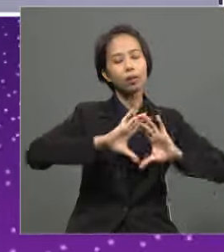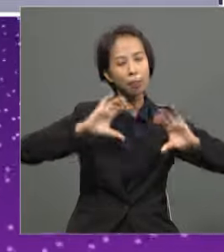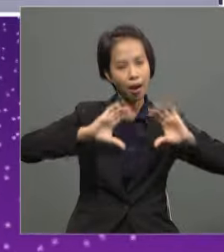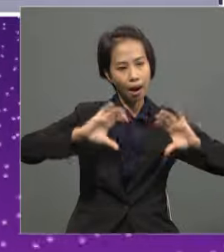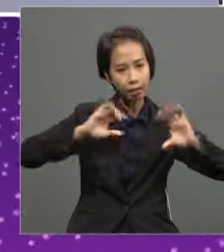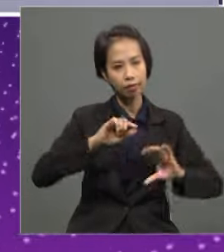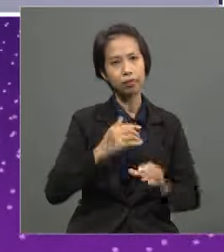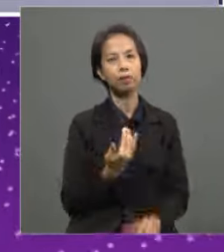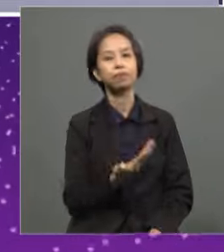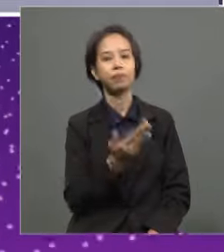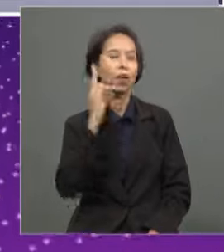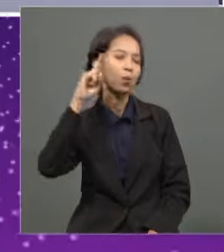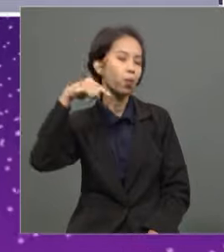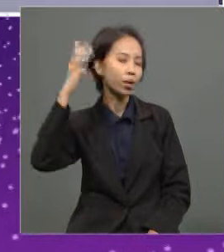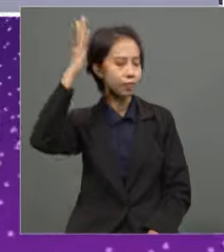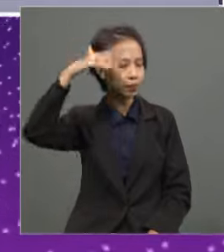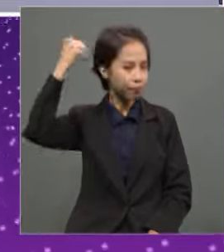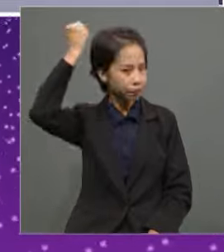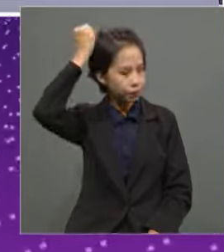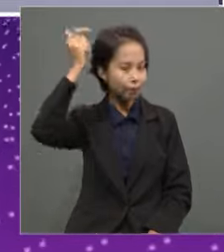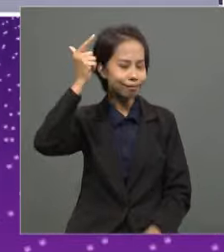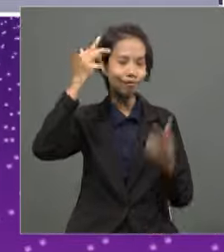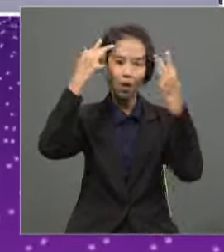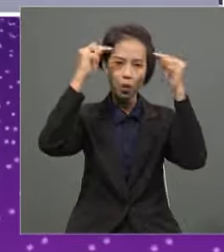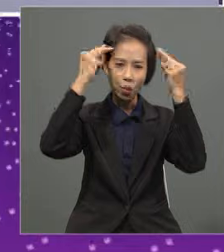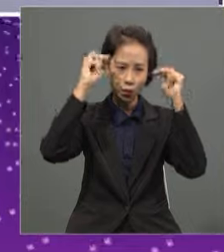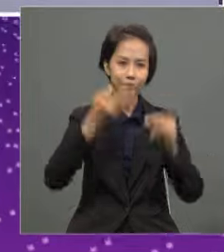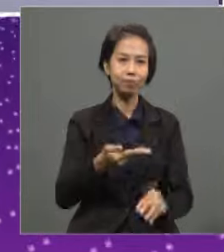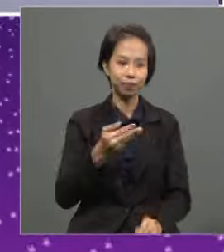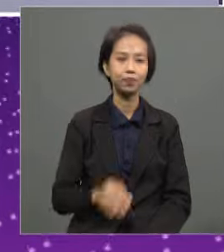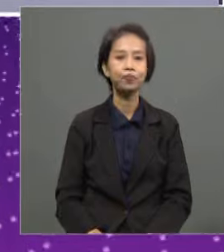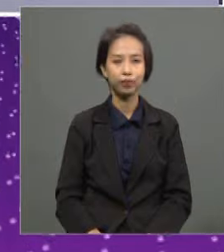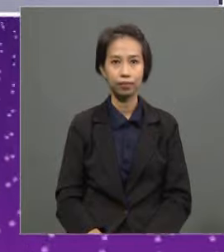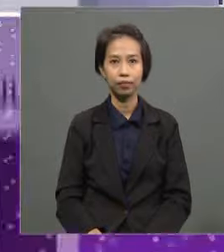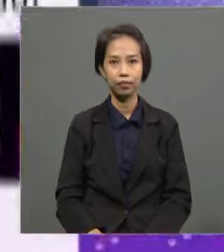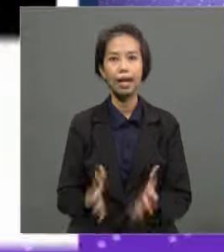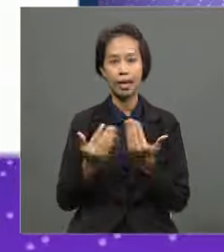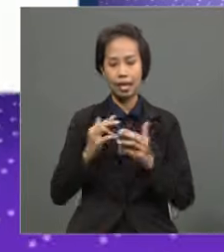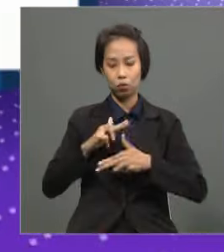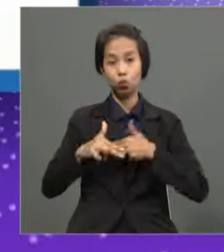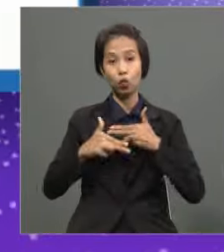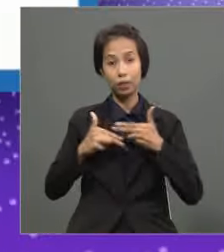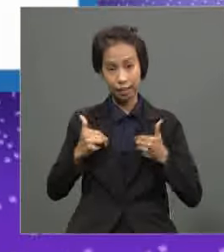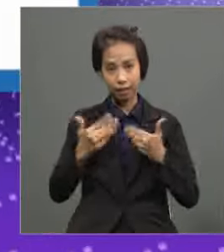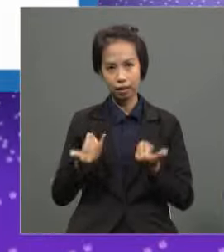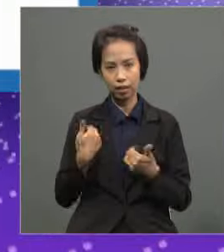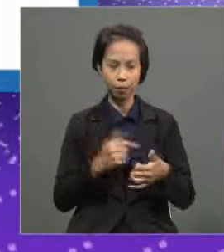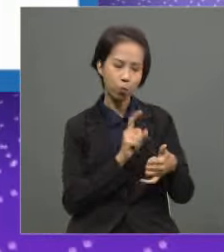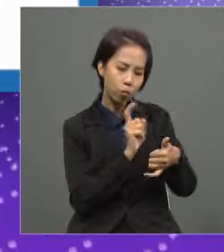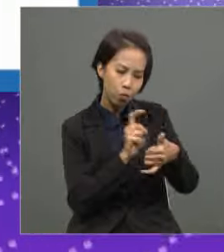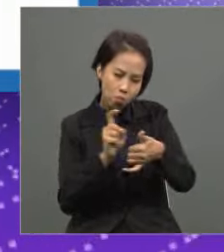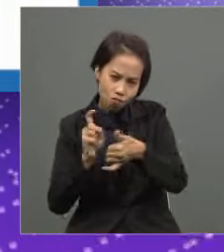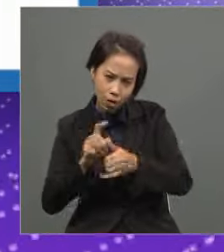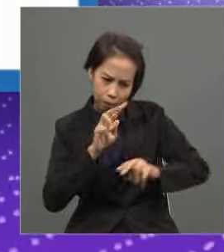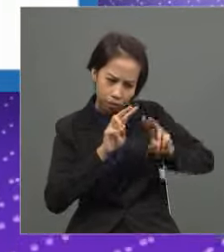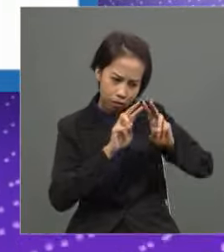สำรวจก็คือนางสาวแพรทองทันชินวัตรนายกรัฐมนตรีค่ะสวนดุสิตโพธิมหาวิทยาลัยสวนดุสิตค่ะเข้าไปสำรวจความ